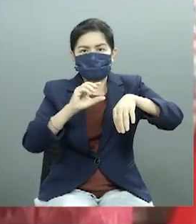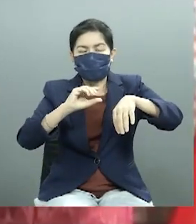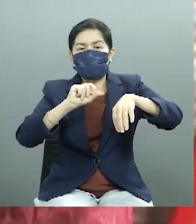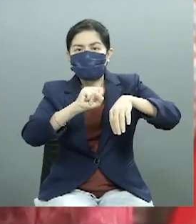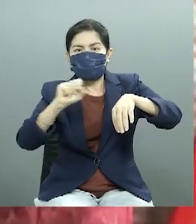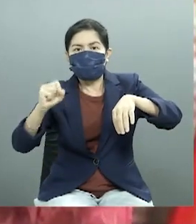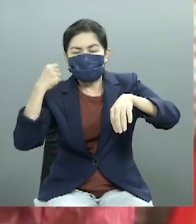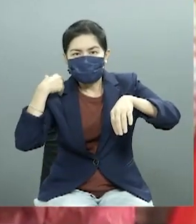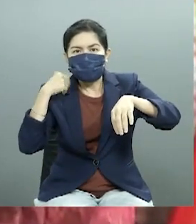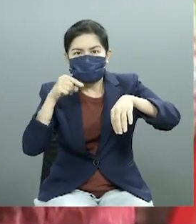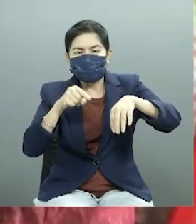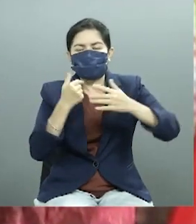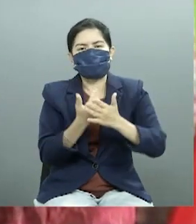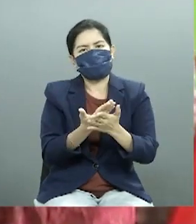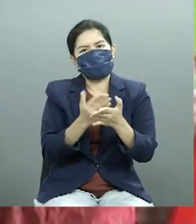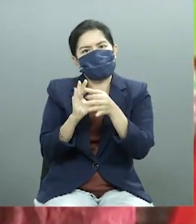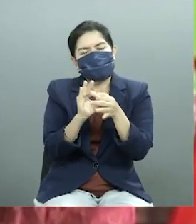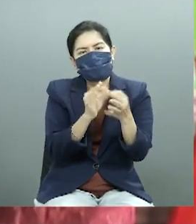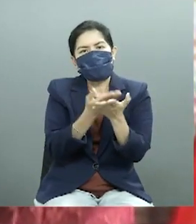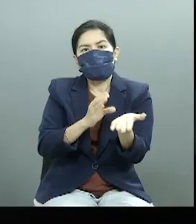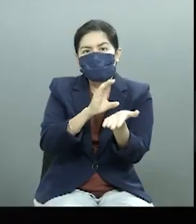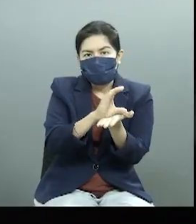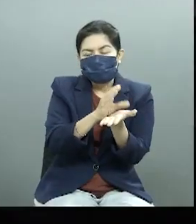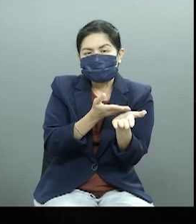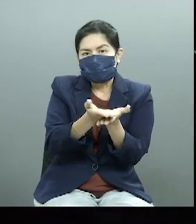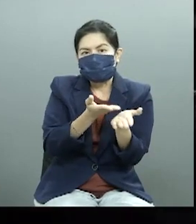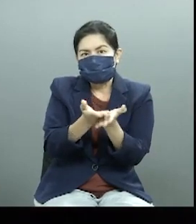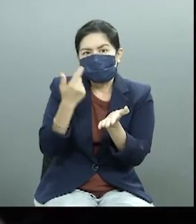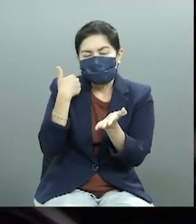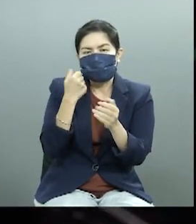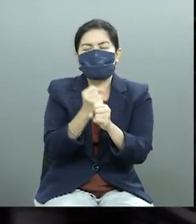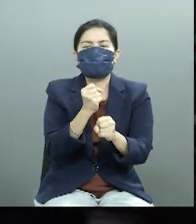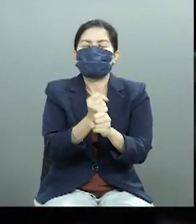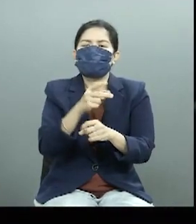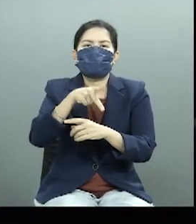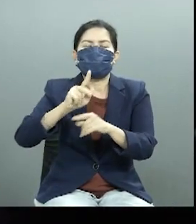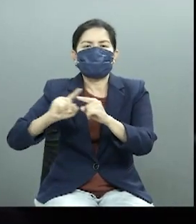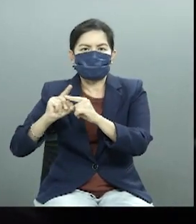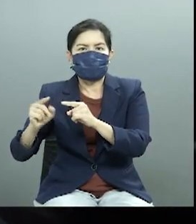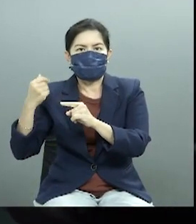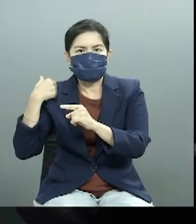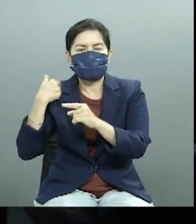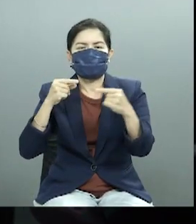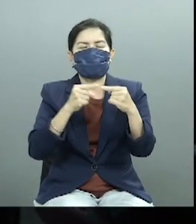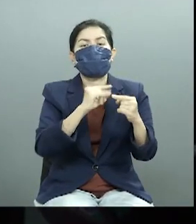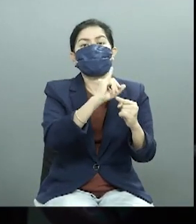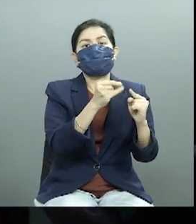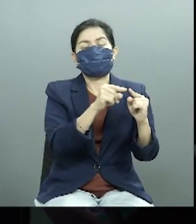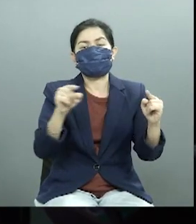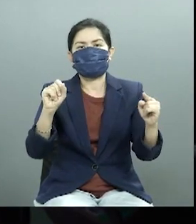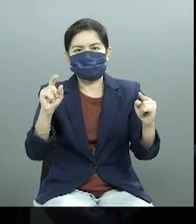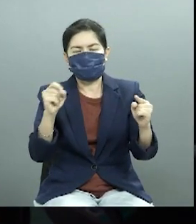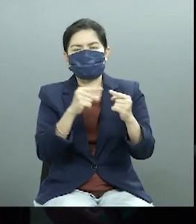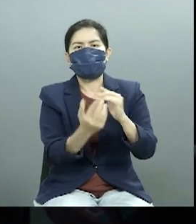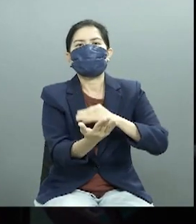ถิ่นที่ถูกจับจ้องในเรื่องของการใช้งบประมาณภูมิการเมืองเองมีเวลา60นาทีในทุกเช้าวันจันทร์ถึงศุกร์นะครับเพราะฉะนั้นเ